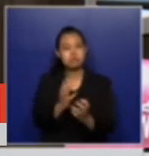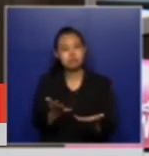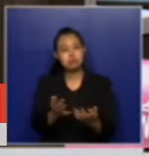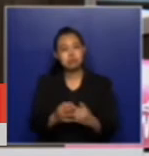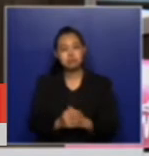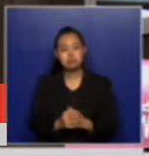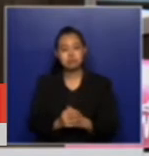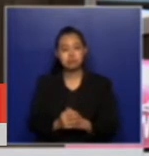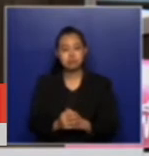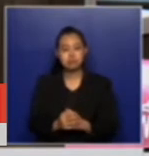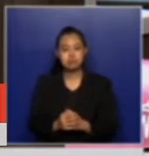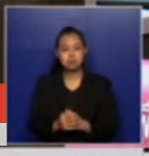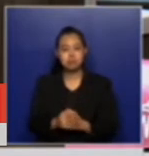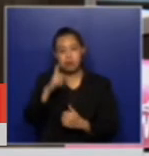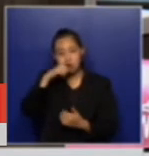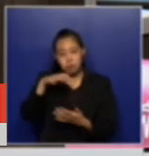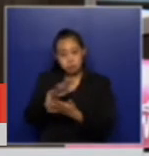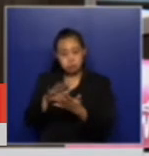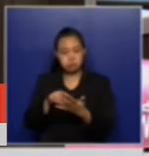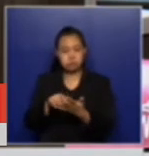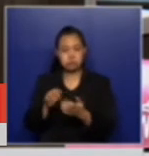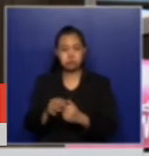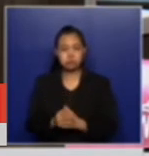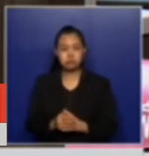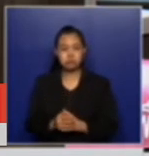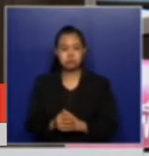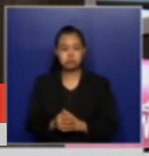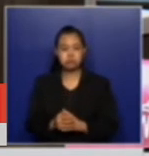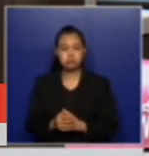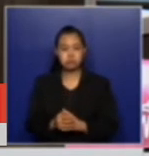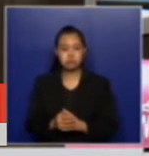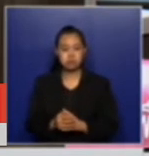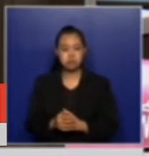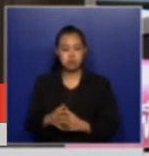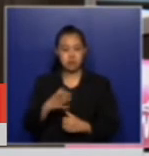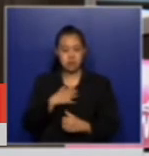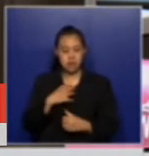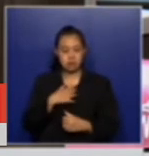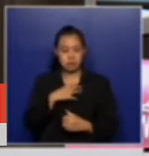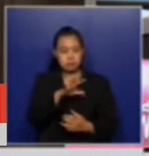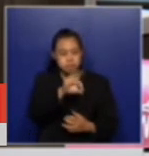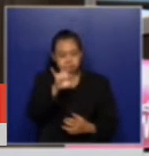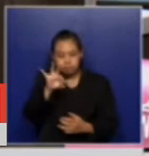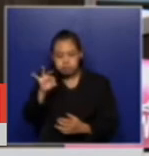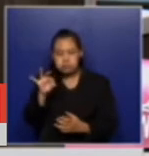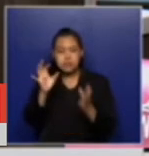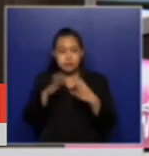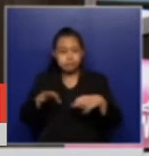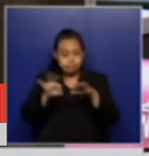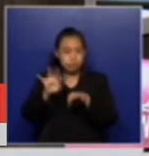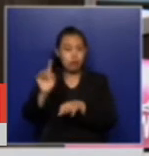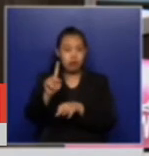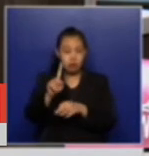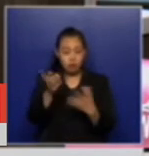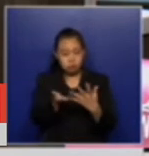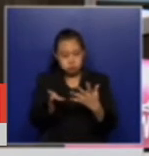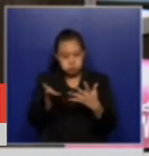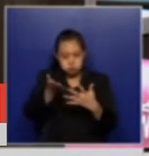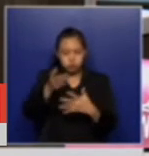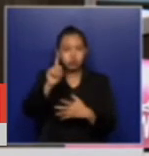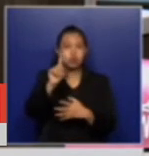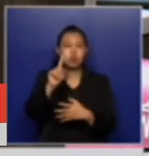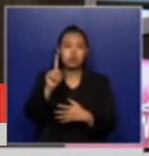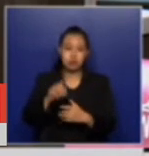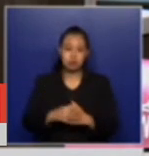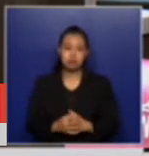ศของเราไปอยู่ในภาคส่วนไหนของห่วงโซ่อุ